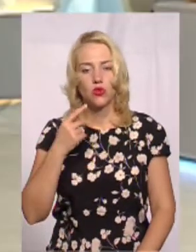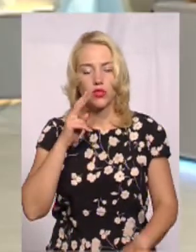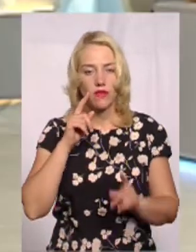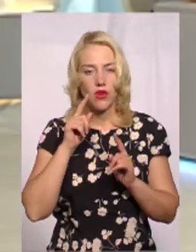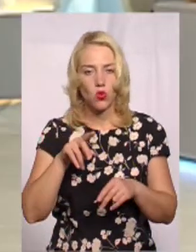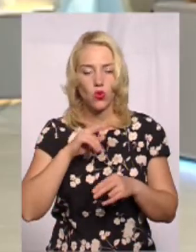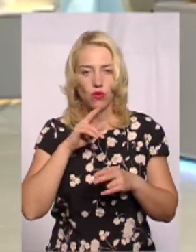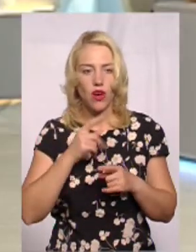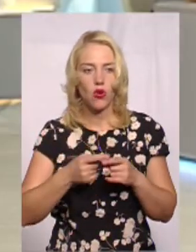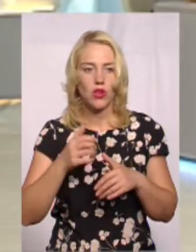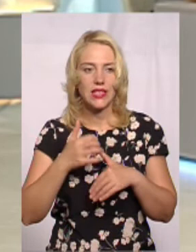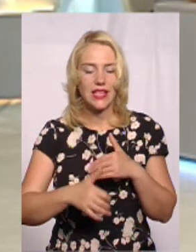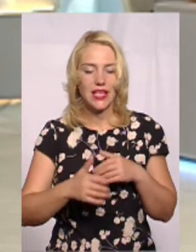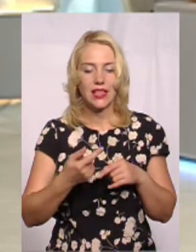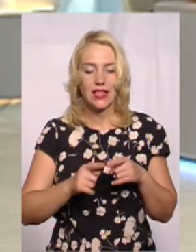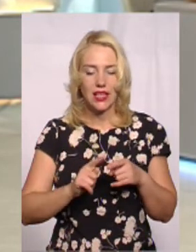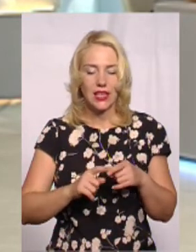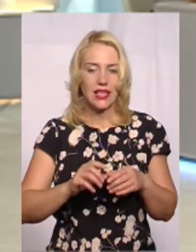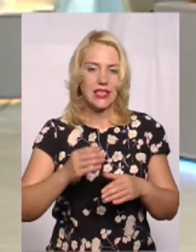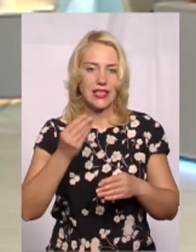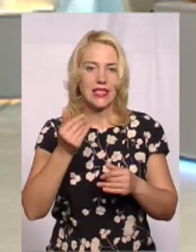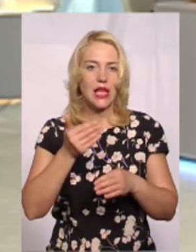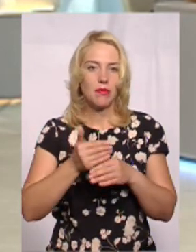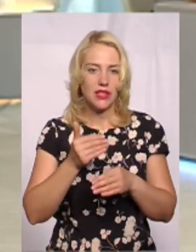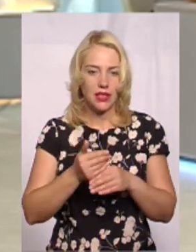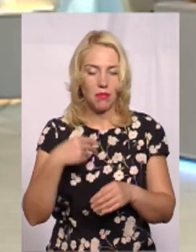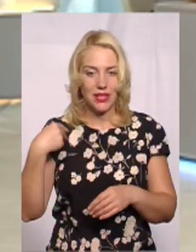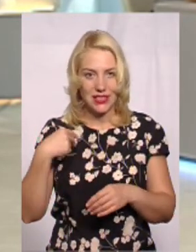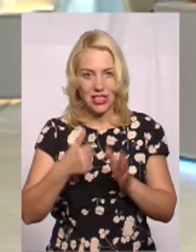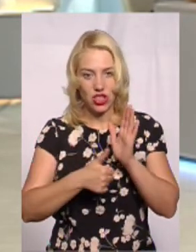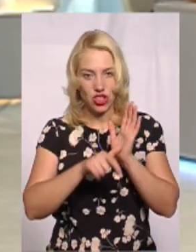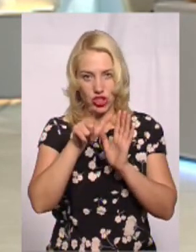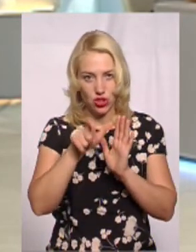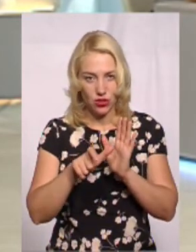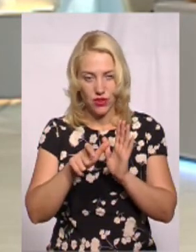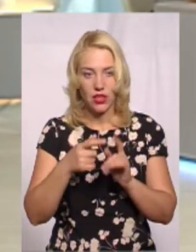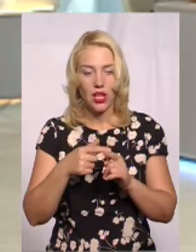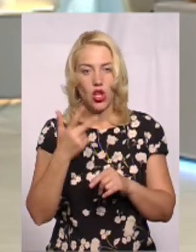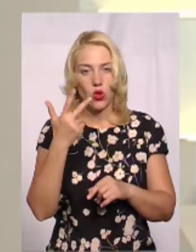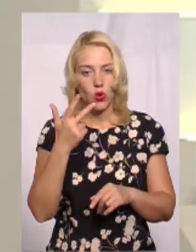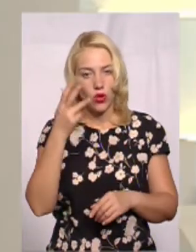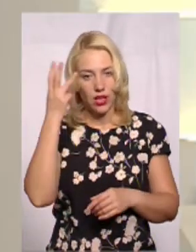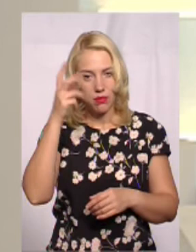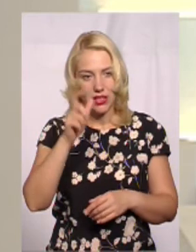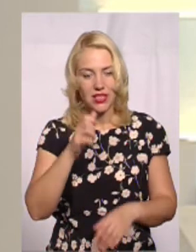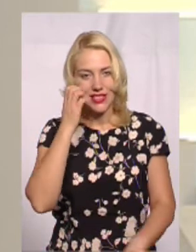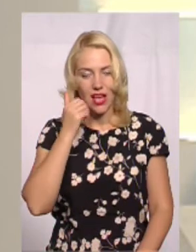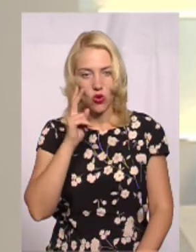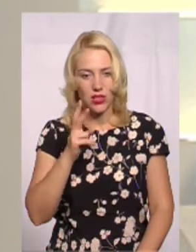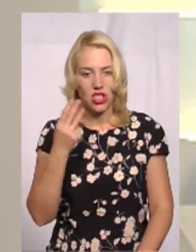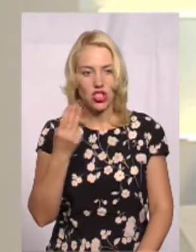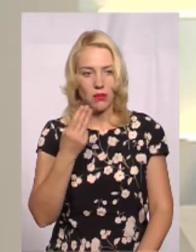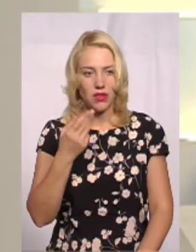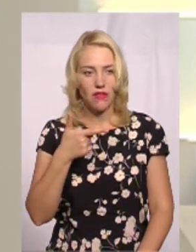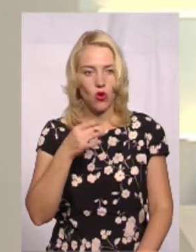серед отих стипендіатів президентських, шість, ми про них сьогодні згадували, все ж таки троє хмельничан із Старокостянтинова,